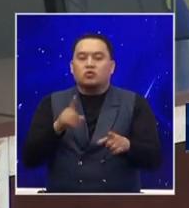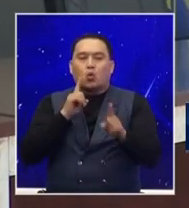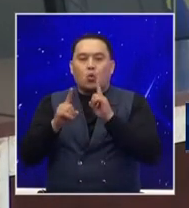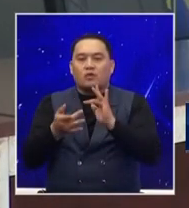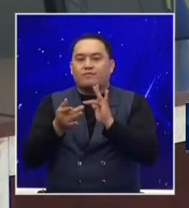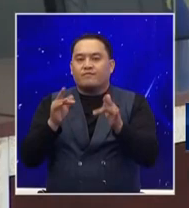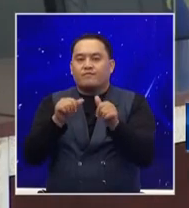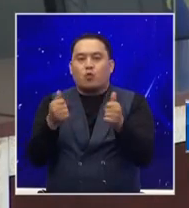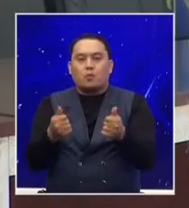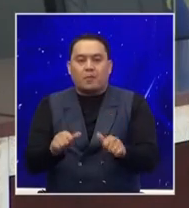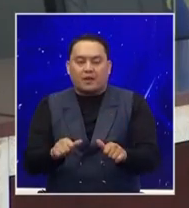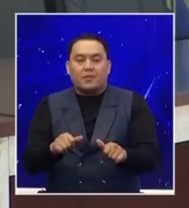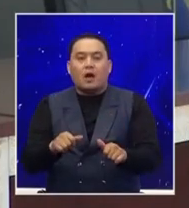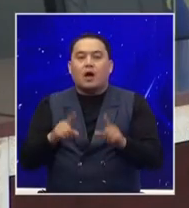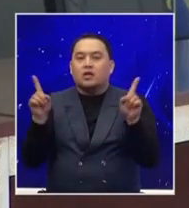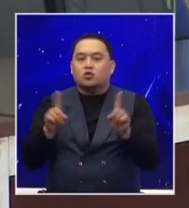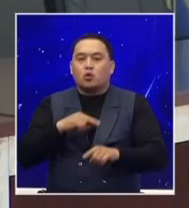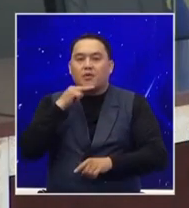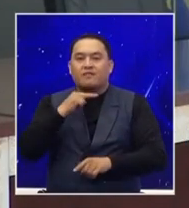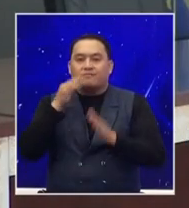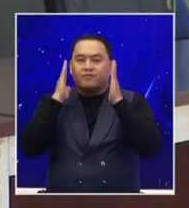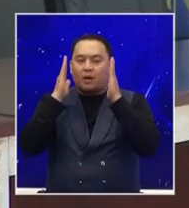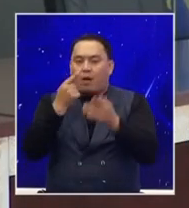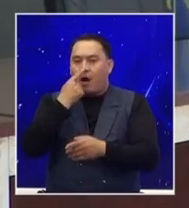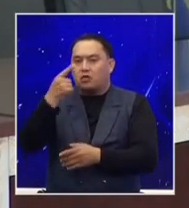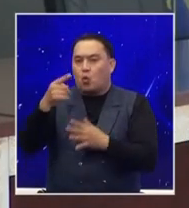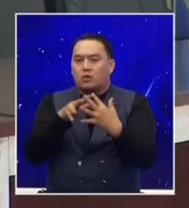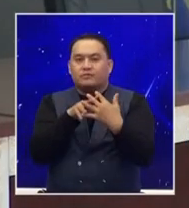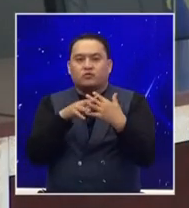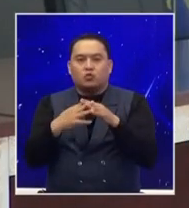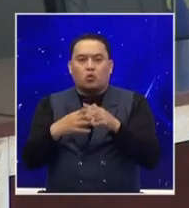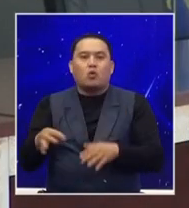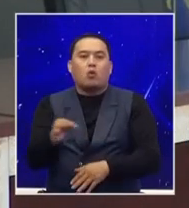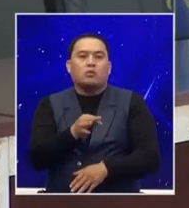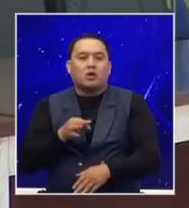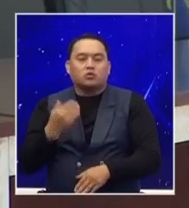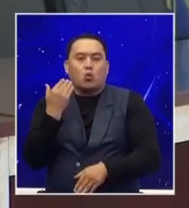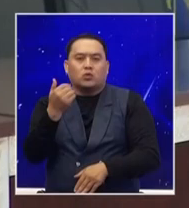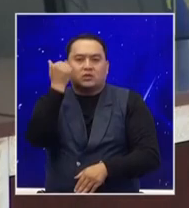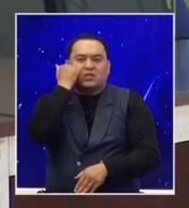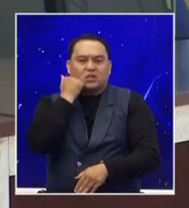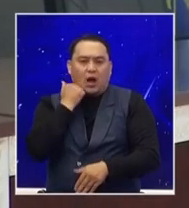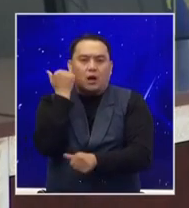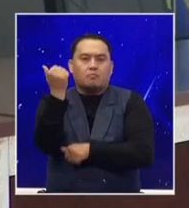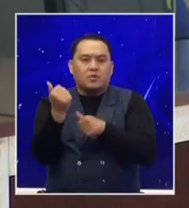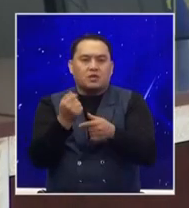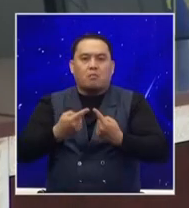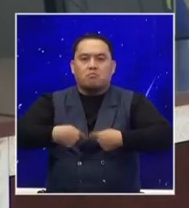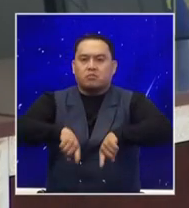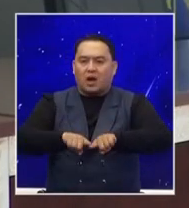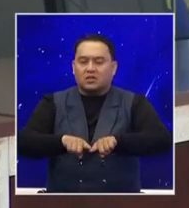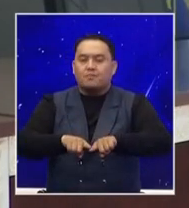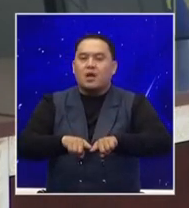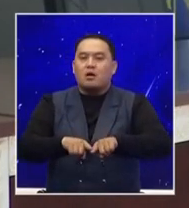в онлайн-формате. Мы должны особое внимание уделять библиотекам в отдаленных населенных пунктах области. У них устарела материально-техническая база.